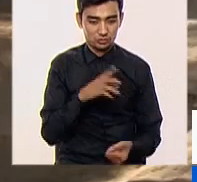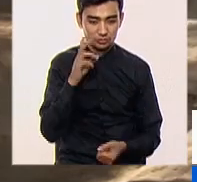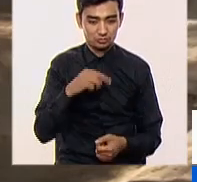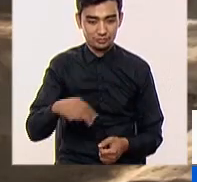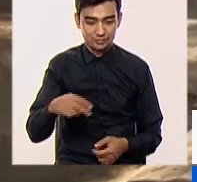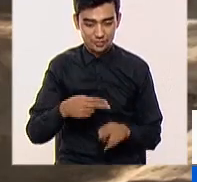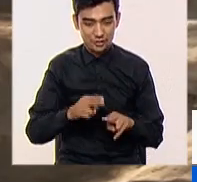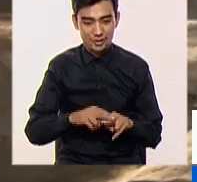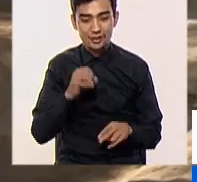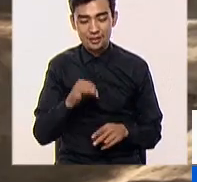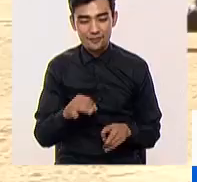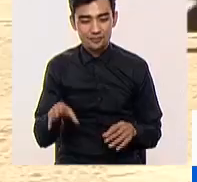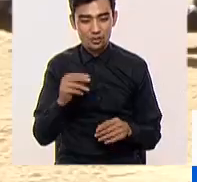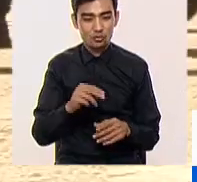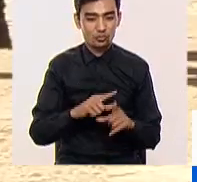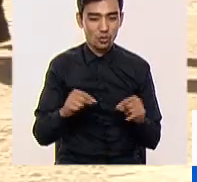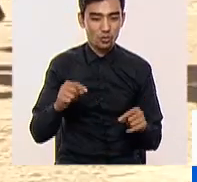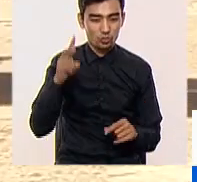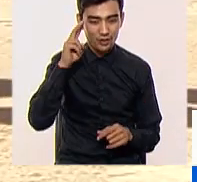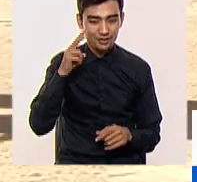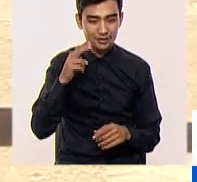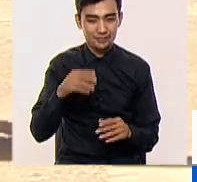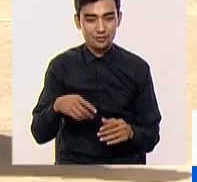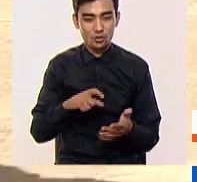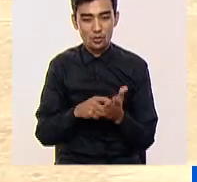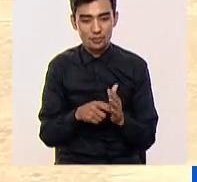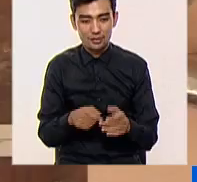Артынша елдегі барлық мектептің дәретханасын ғимарат ішіне